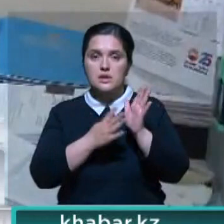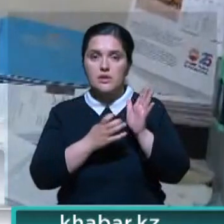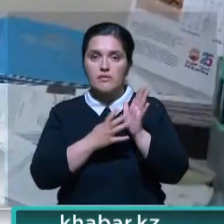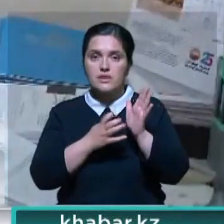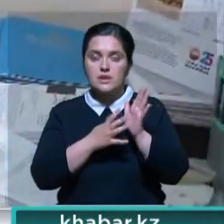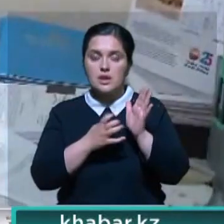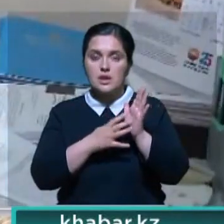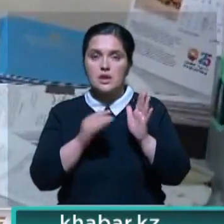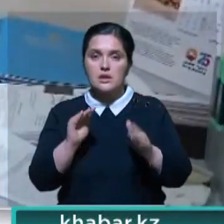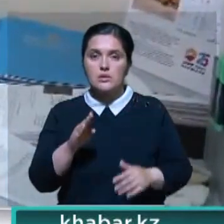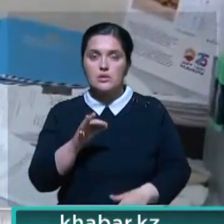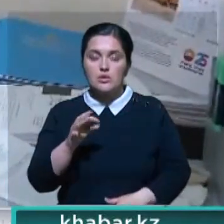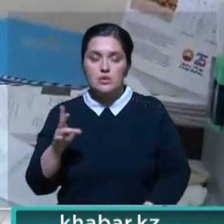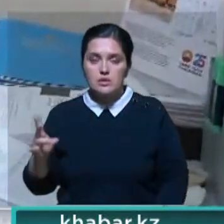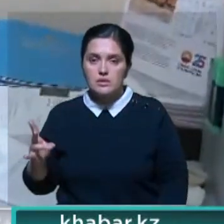тысяч тонн,